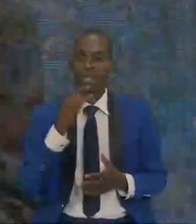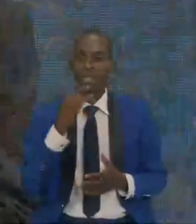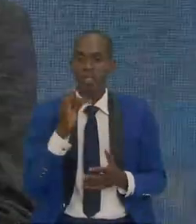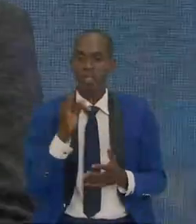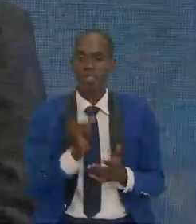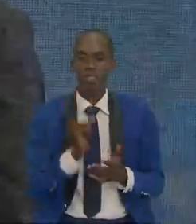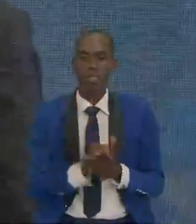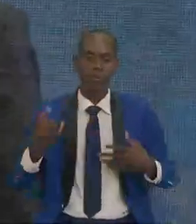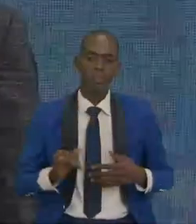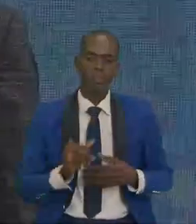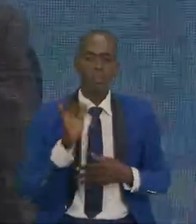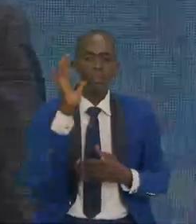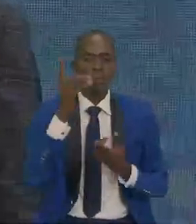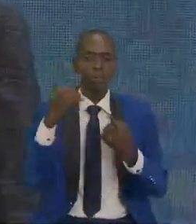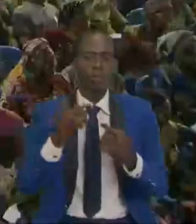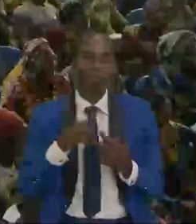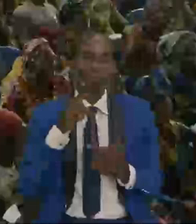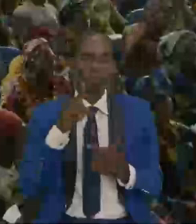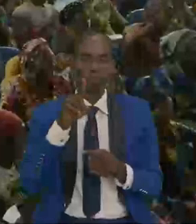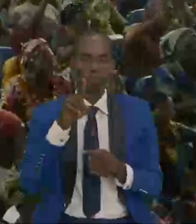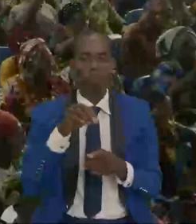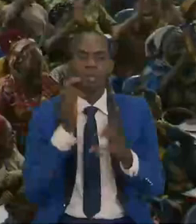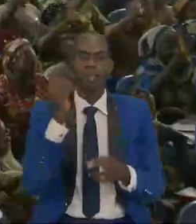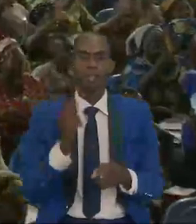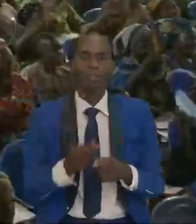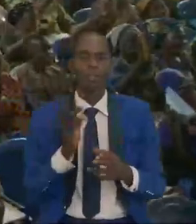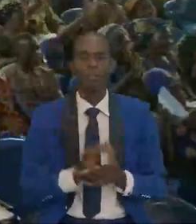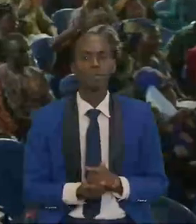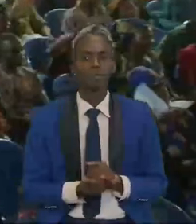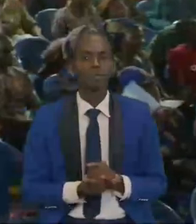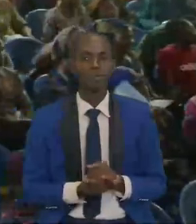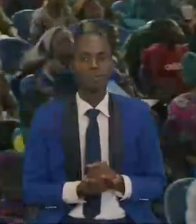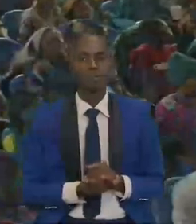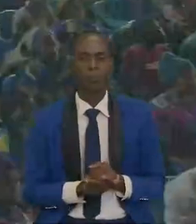Je dis, cette vie éternelle viendra à toi.